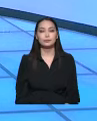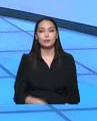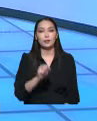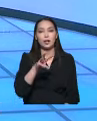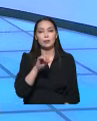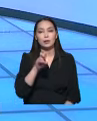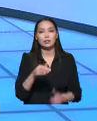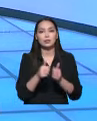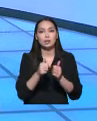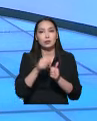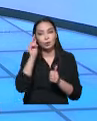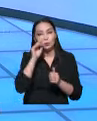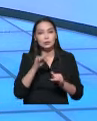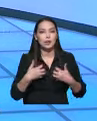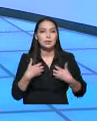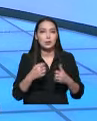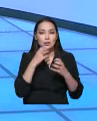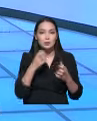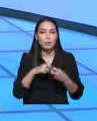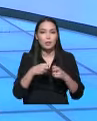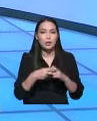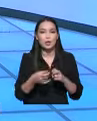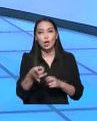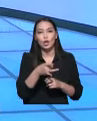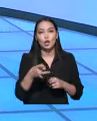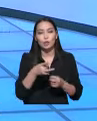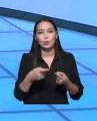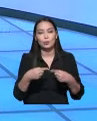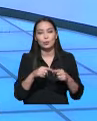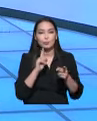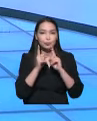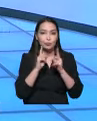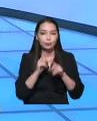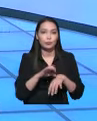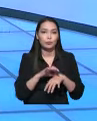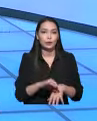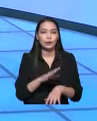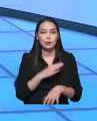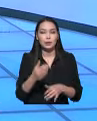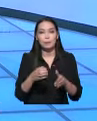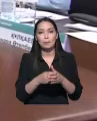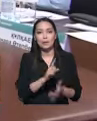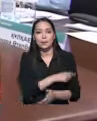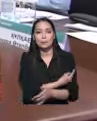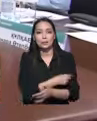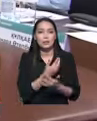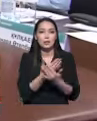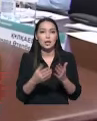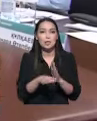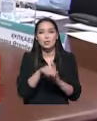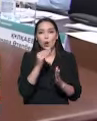Аманат жанындағы білім және денсаулық сақтау мәселелер жөніндегі республикалық кеңестің кезекті отырысы өтті. Онда партияның медицина саласындағы